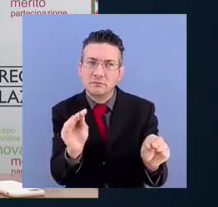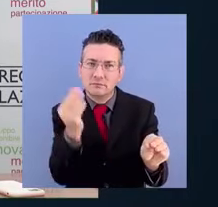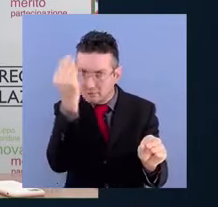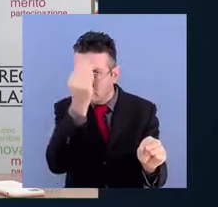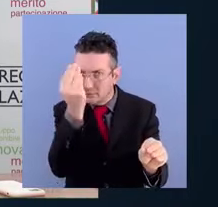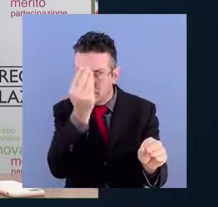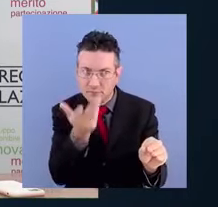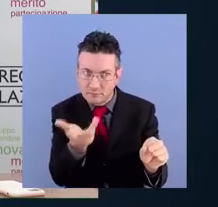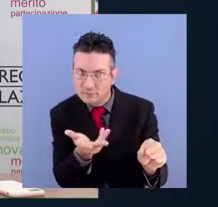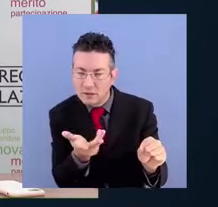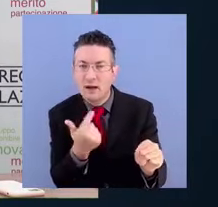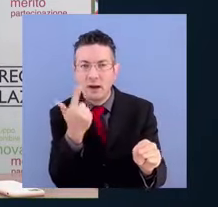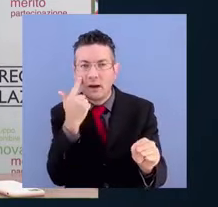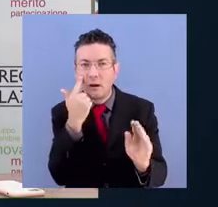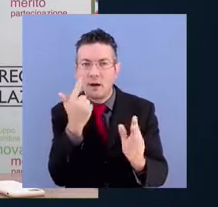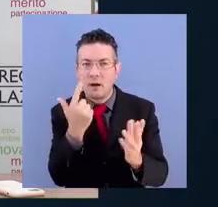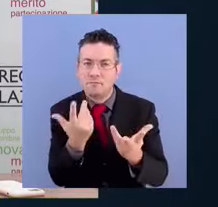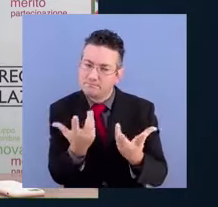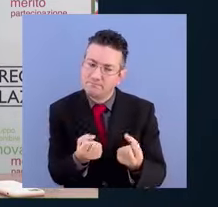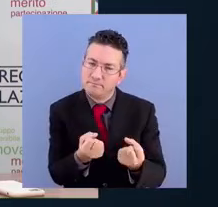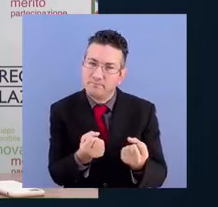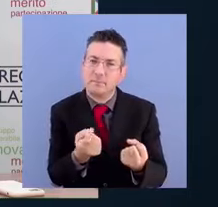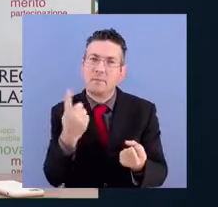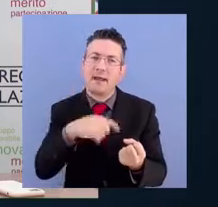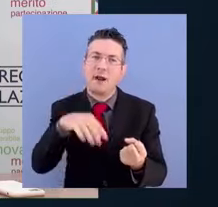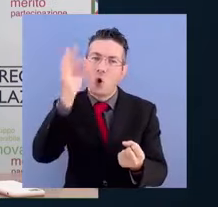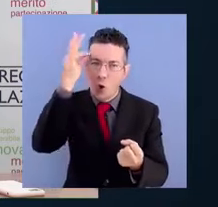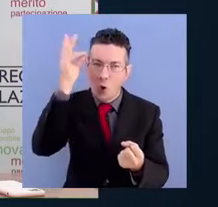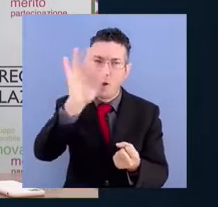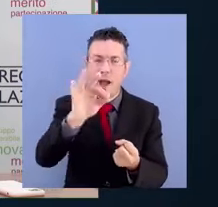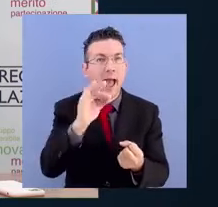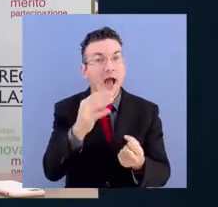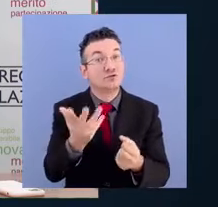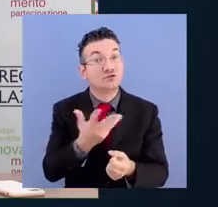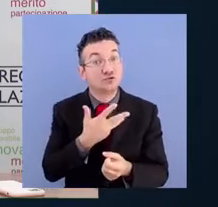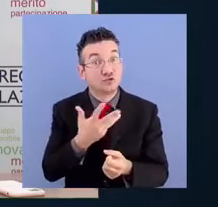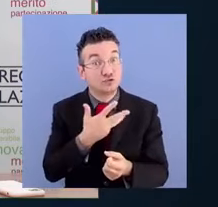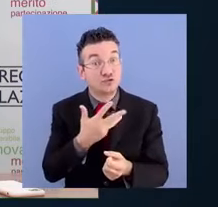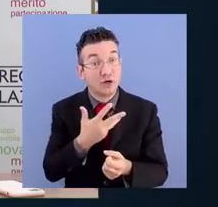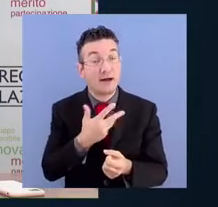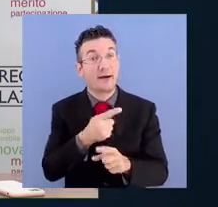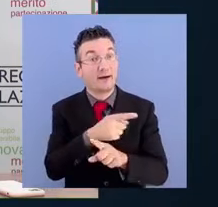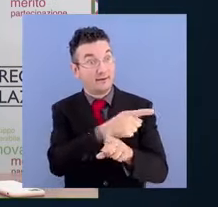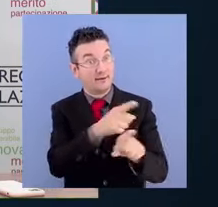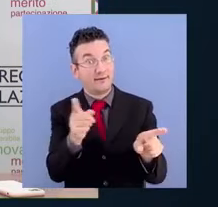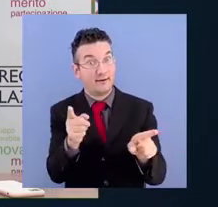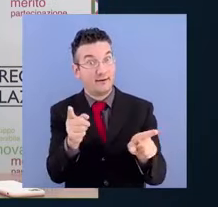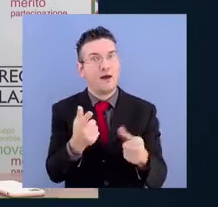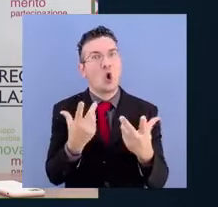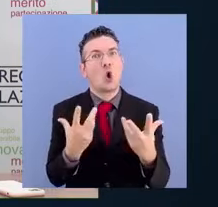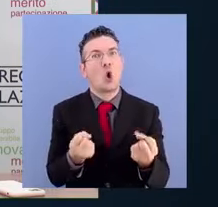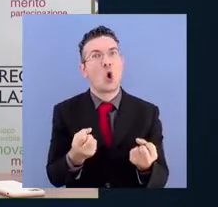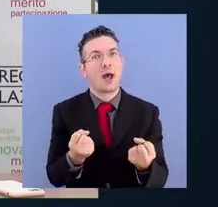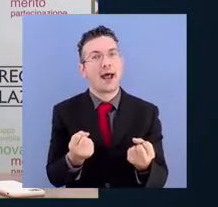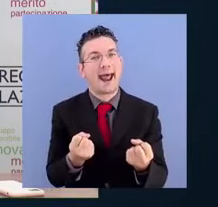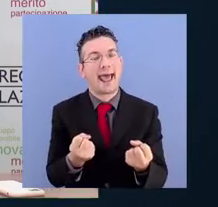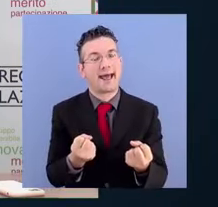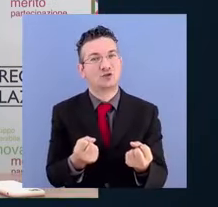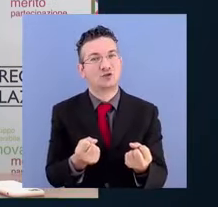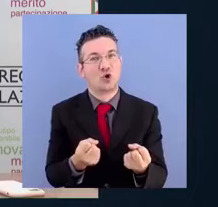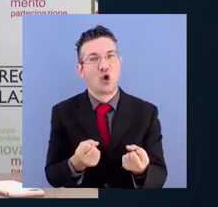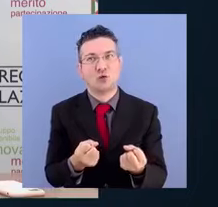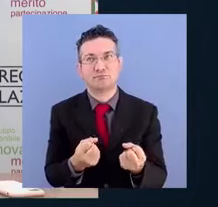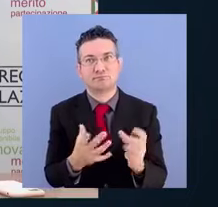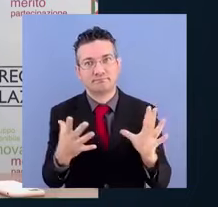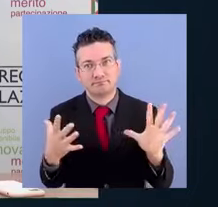anche se pensate di ata per determinate finalità avesse un atterraggio pratico concreto aderente